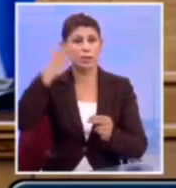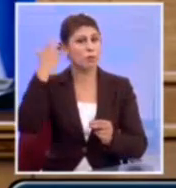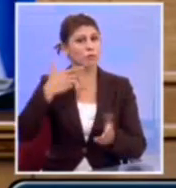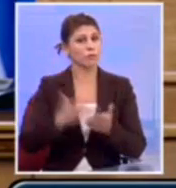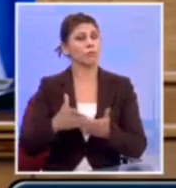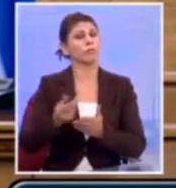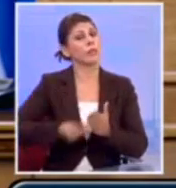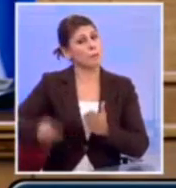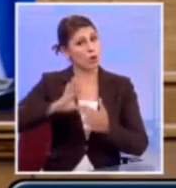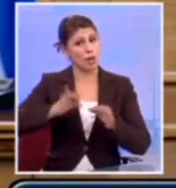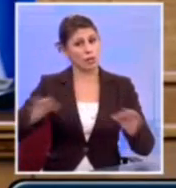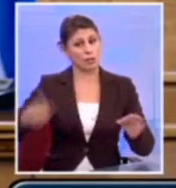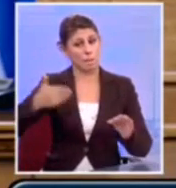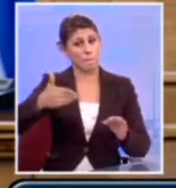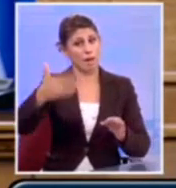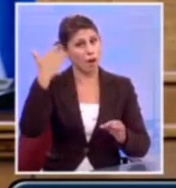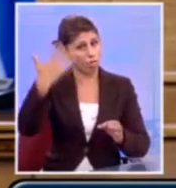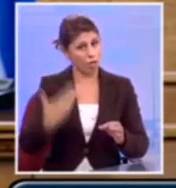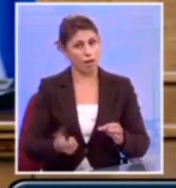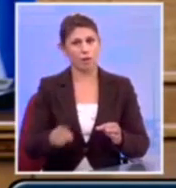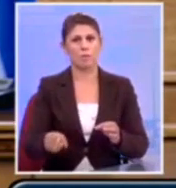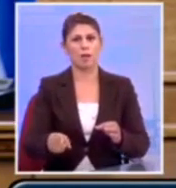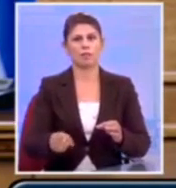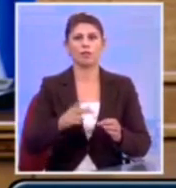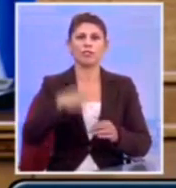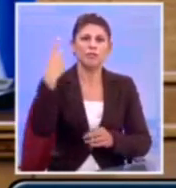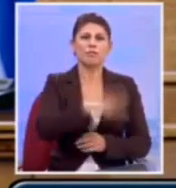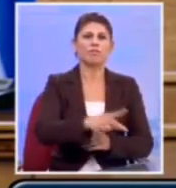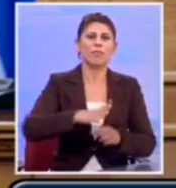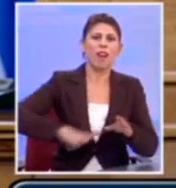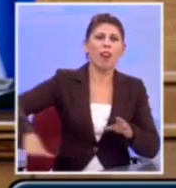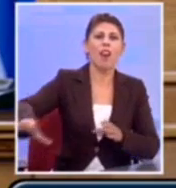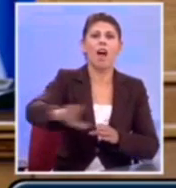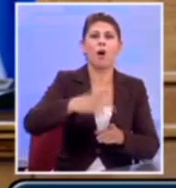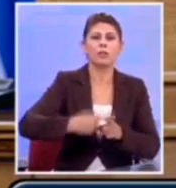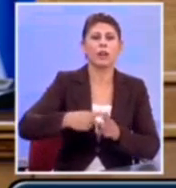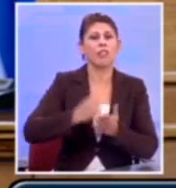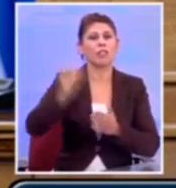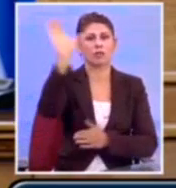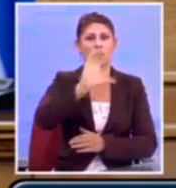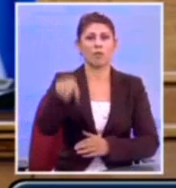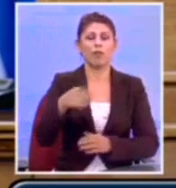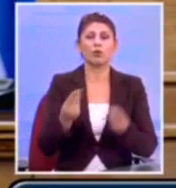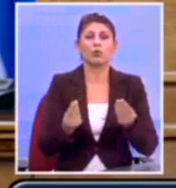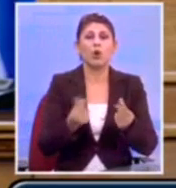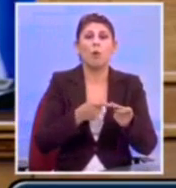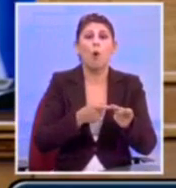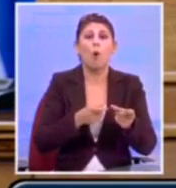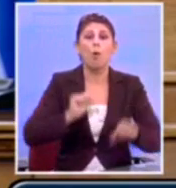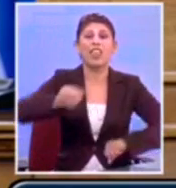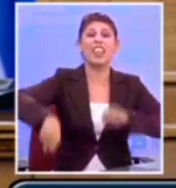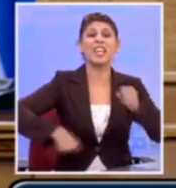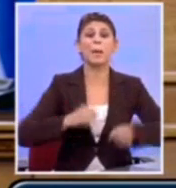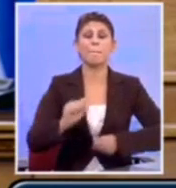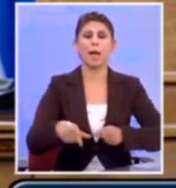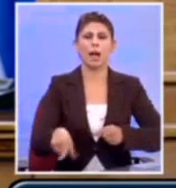αναλυτικές που θα ακολουθήσουν στο μέλλον είναι κτήμα του ελληνικού λαού και των λαών της Ευρώπης. Είναι το όπλο των κινημάτων. Είναι η